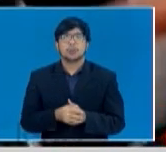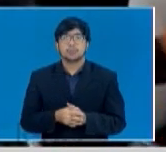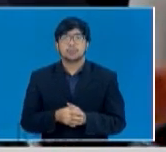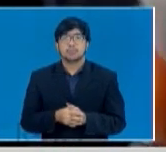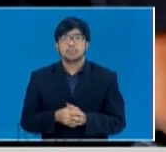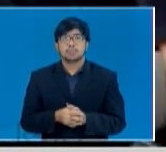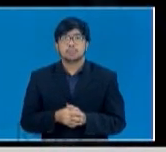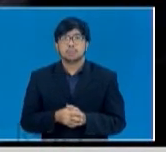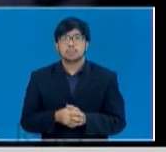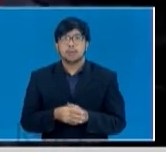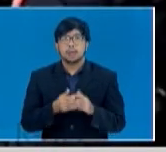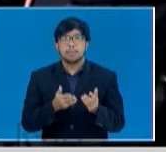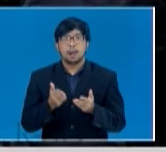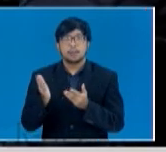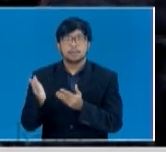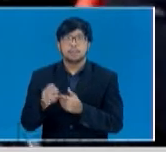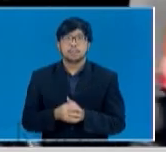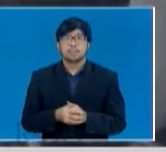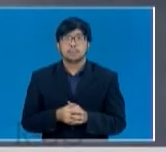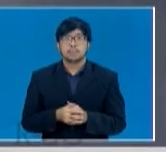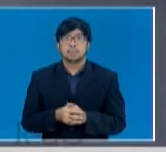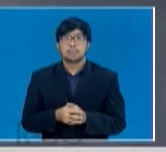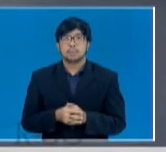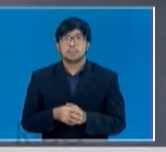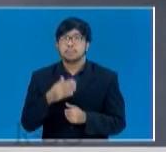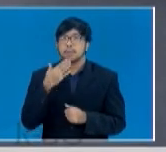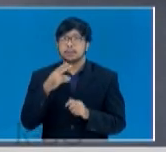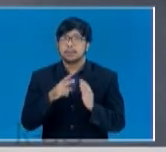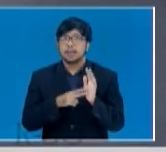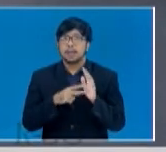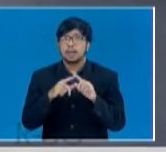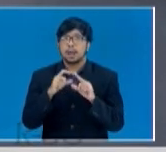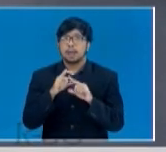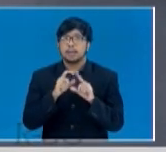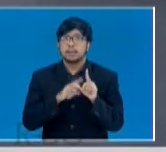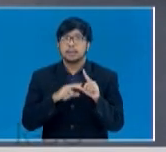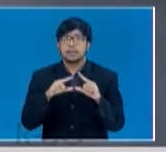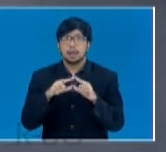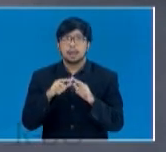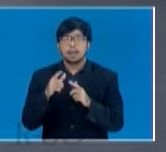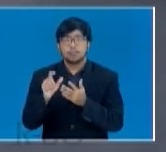studio, Stephanie Wilson. Terima kasih Nadia Valeri atas laporan Anda. Selamat bertugas kembali.